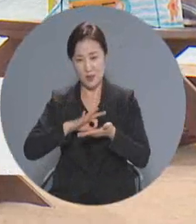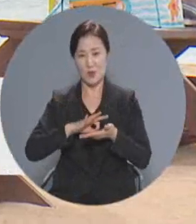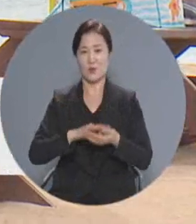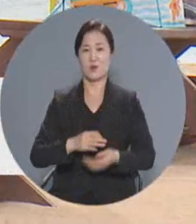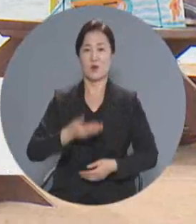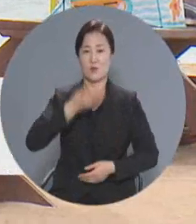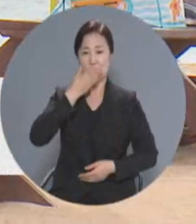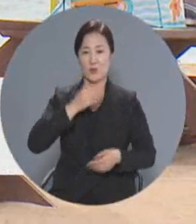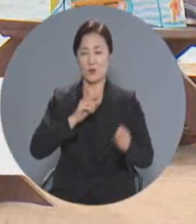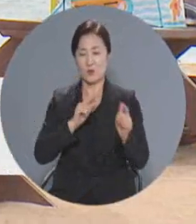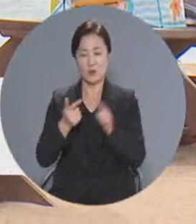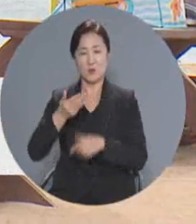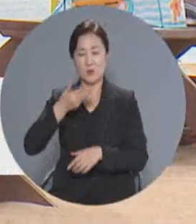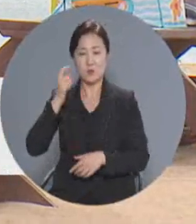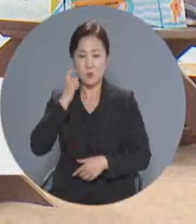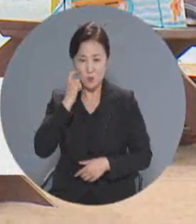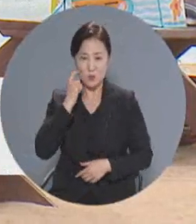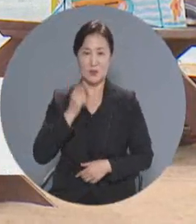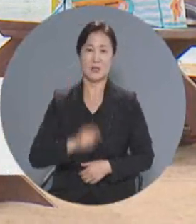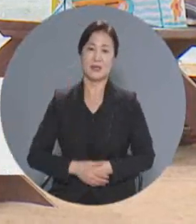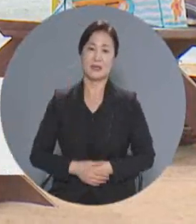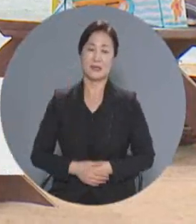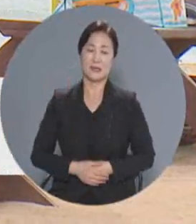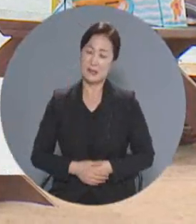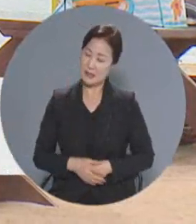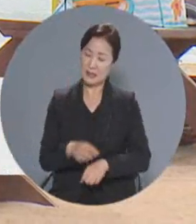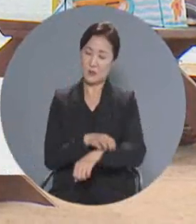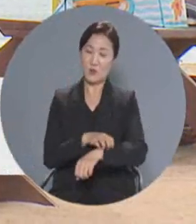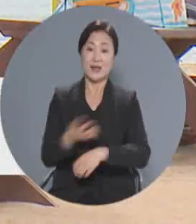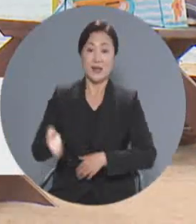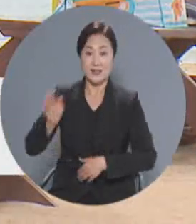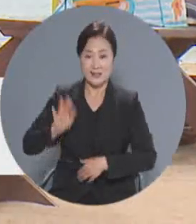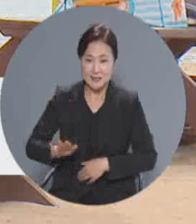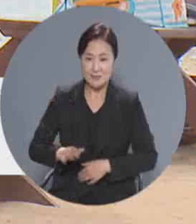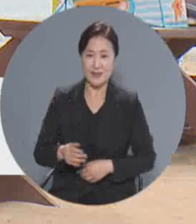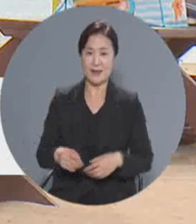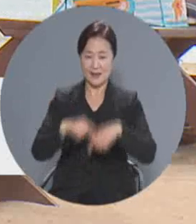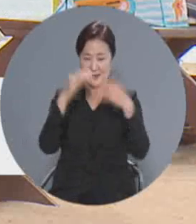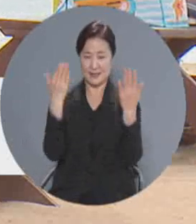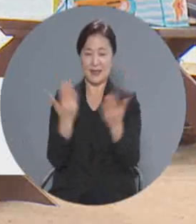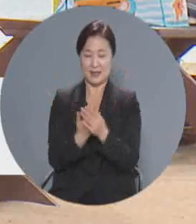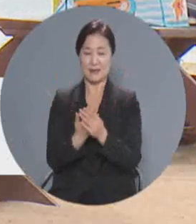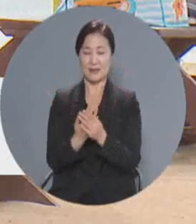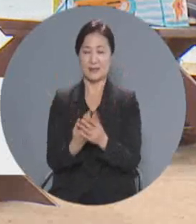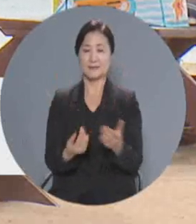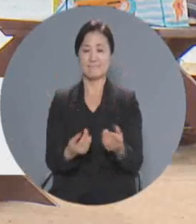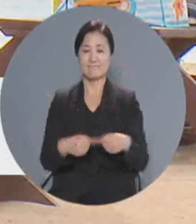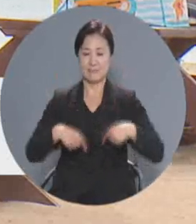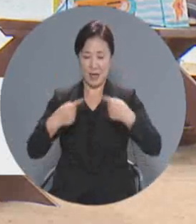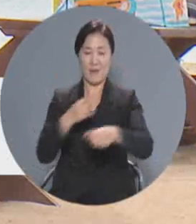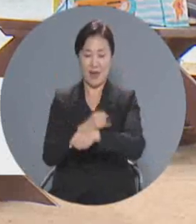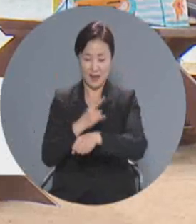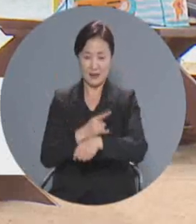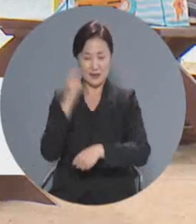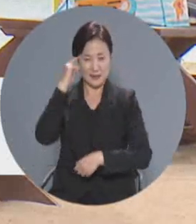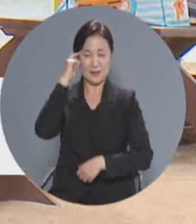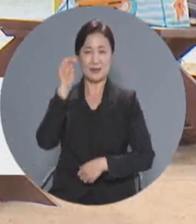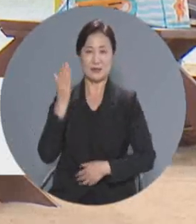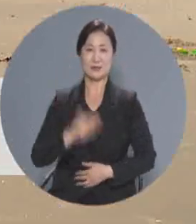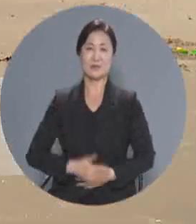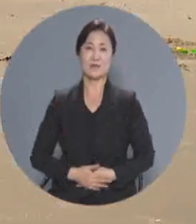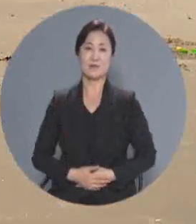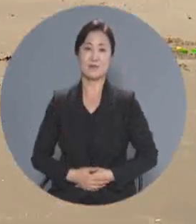뭐 음식물도 못 먹는다고 하긴 하지만 그래서 불편하긴 하지만 다 같이 참여해야 된다고 생각하고